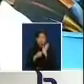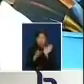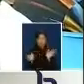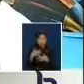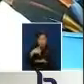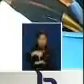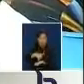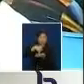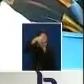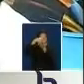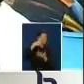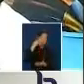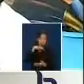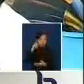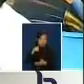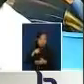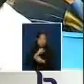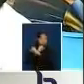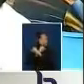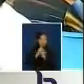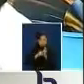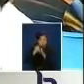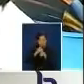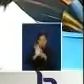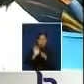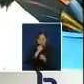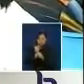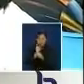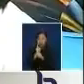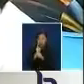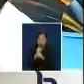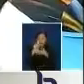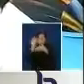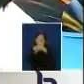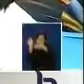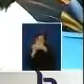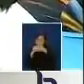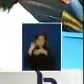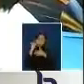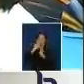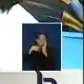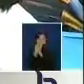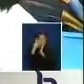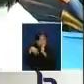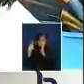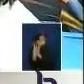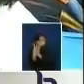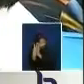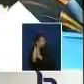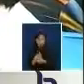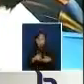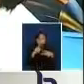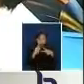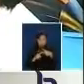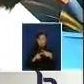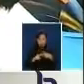ฟต์เนี่ยนะคะทุกชั่วโมงนะคะที่เวลาที่แบบปลดลิฟต์เพราะว่าเป็นแหล่งที่แปดอันที่สองเนี่ยก็จะมีน้ำยากดให้ล้างมือเพราะว่าอ่าง